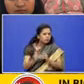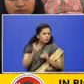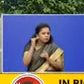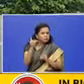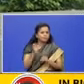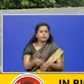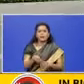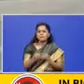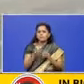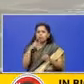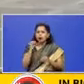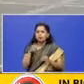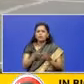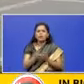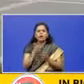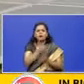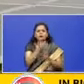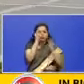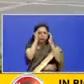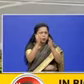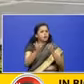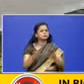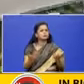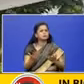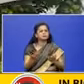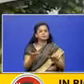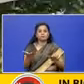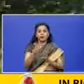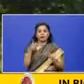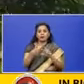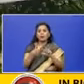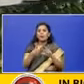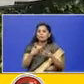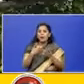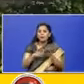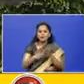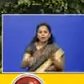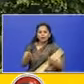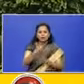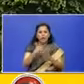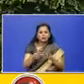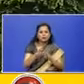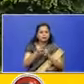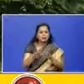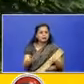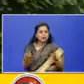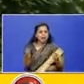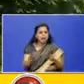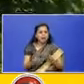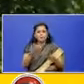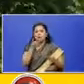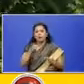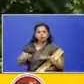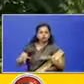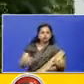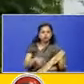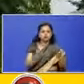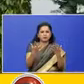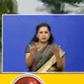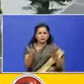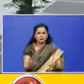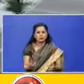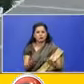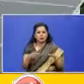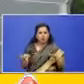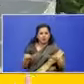में इस बात पर जोर होता है कि प्राकृतिक आपदाओं से होने वाले नुकसान को कैसे कम से